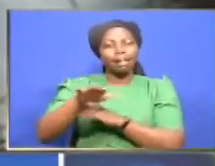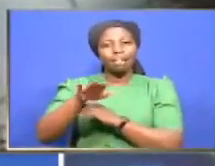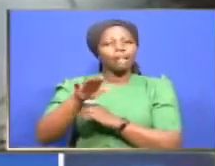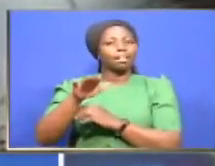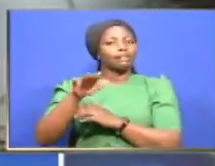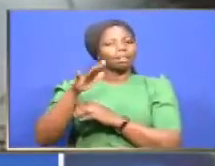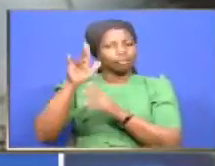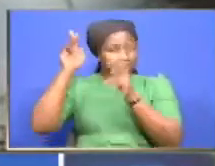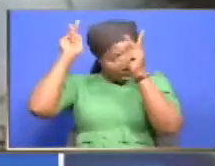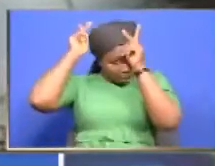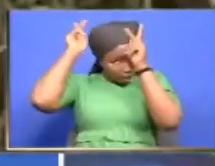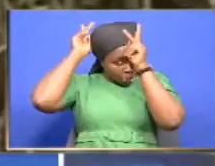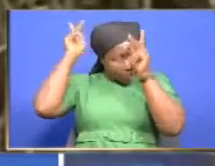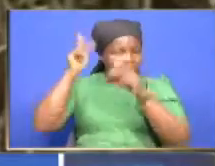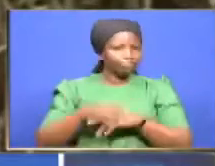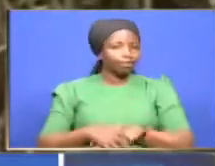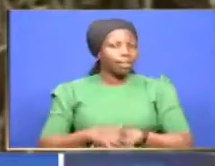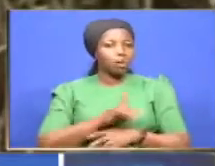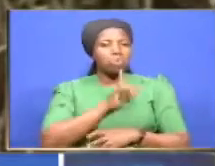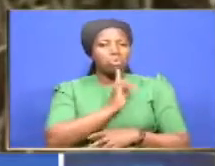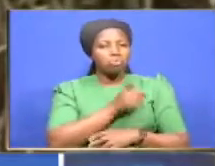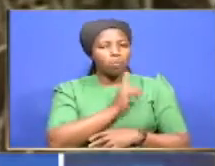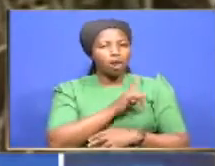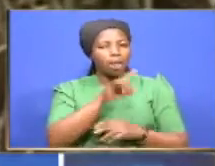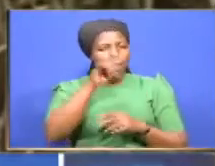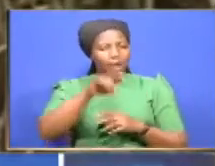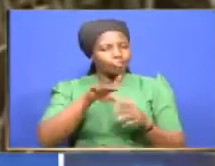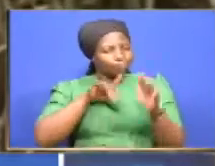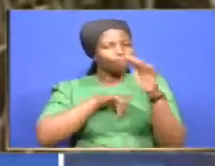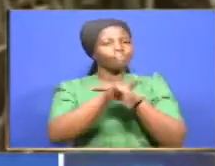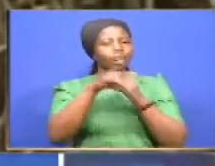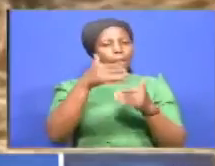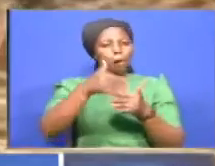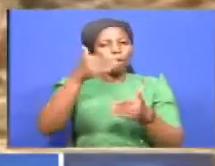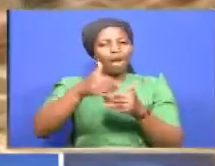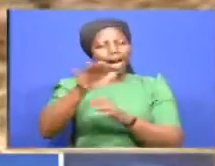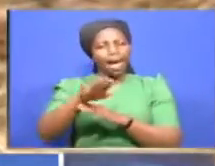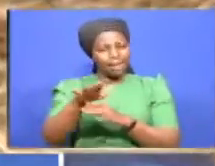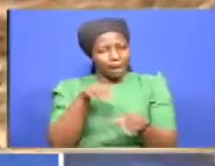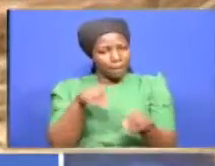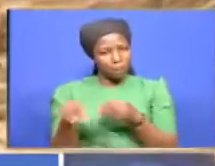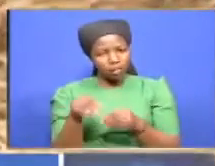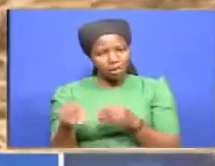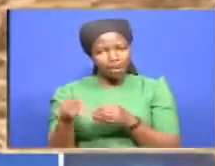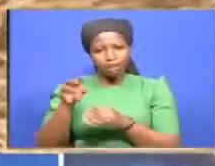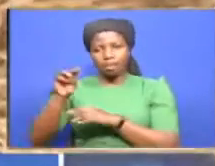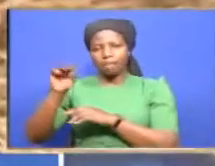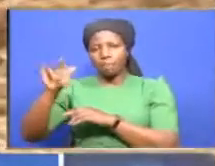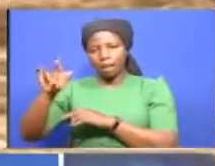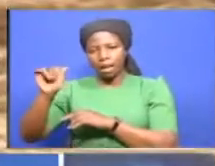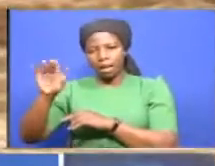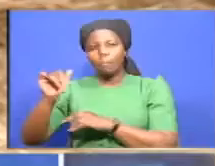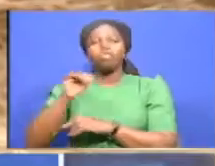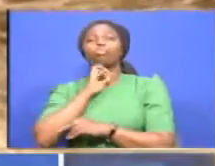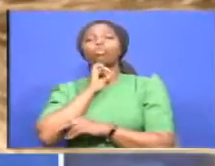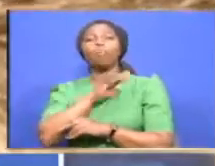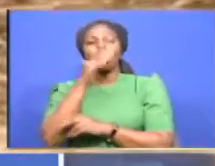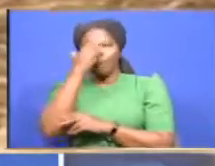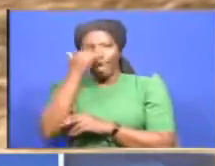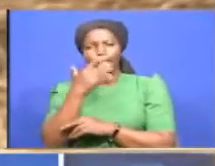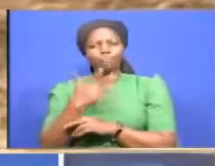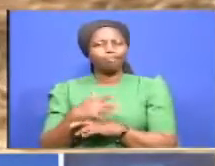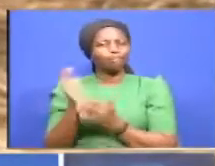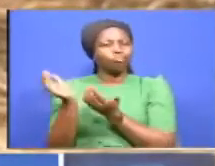kaunti ya Kakamega wakitishia kuvamia vituo vya mpakani vya Busia na Malaba kulalamikia dhidi ya wanachokidai kuwa biashara